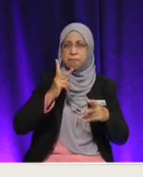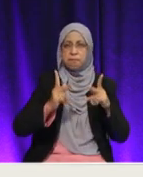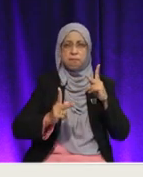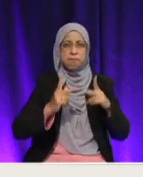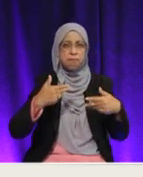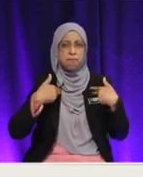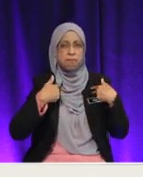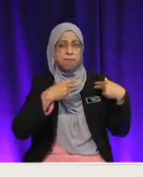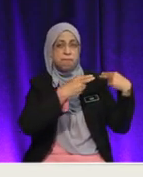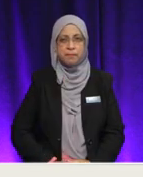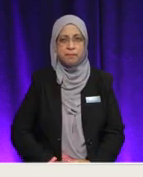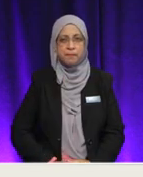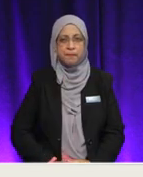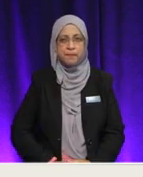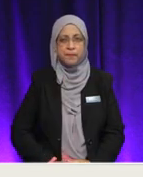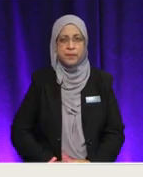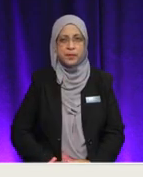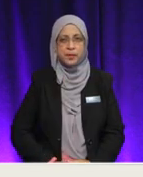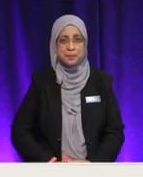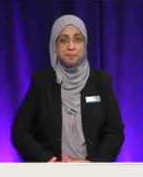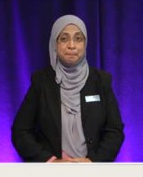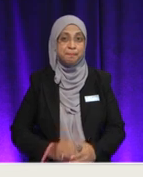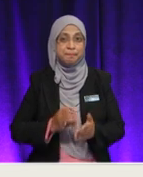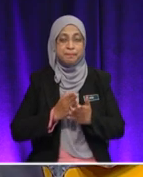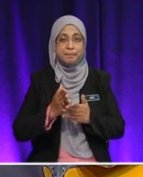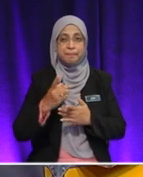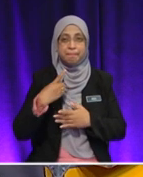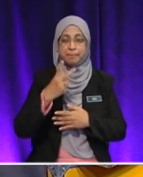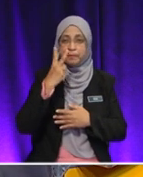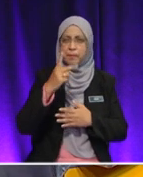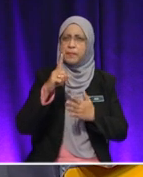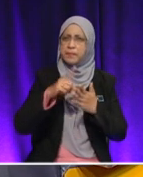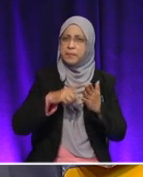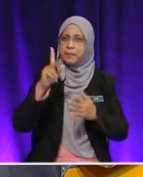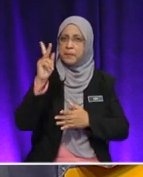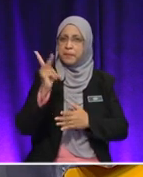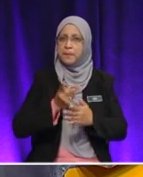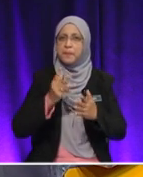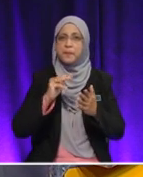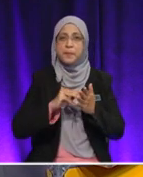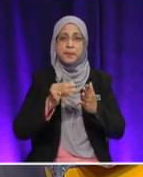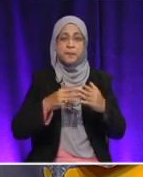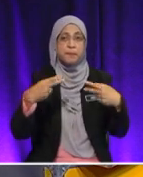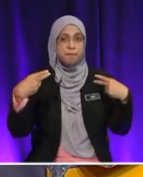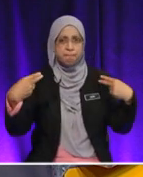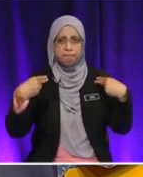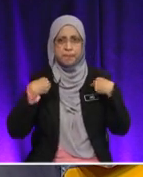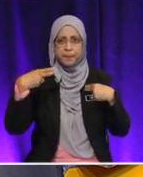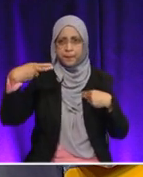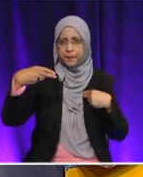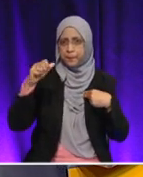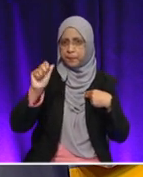tanggung jawab dalam kehidupan sehari-hari Oke seterusnya Mari kita lihat apakah yang dimaksudkan sebagai hak dan